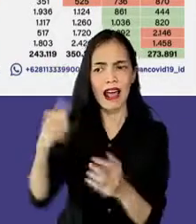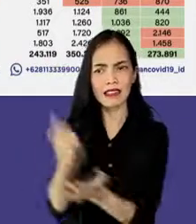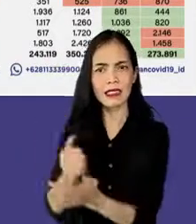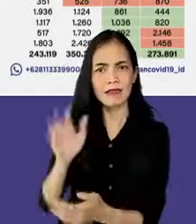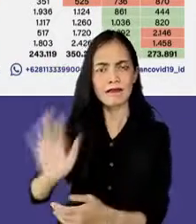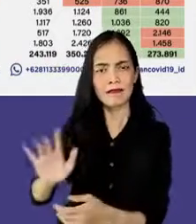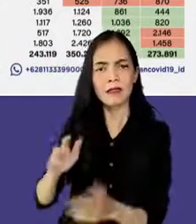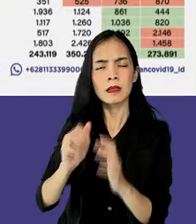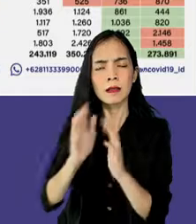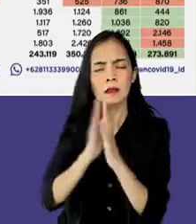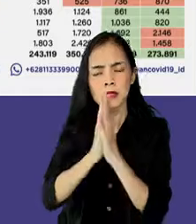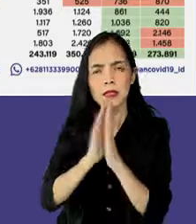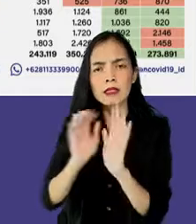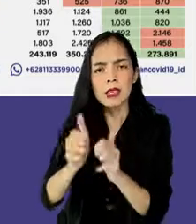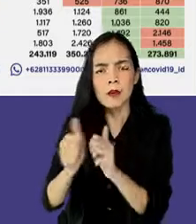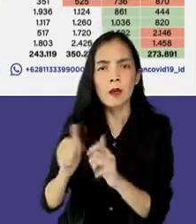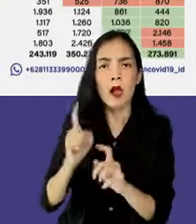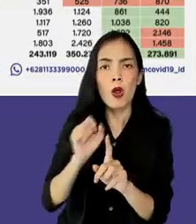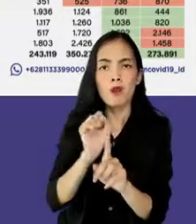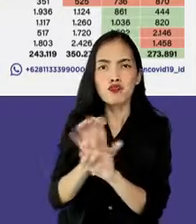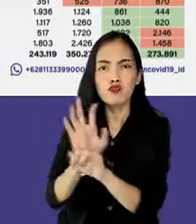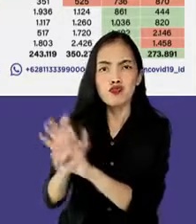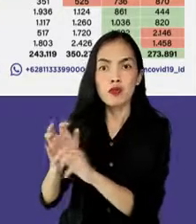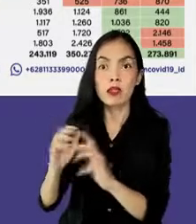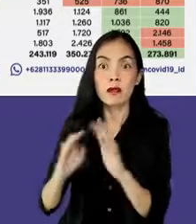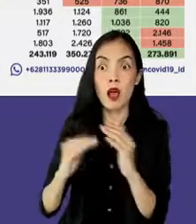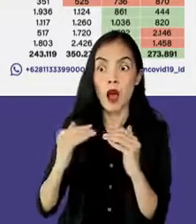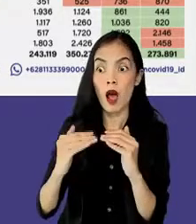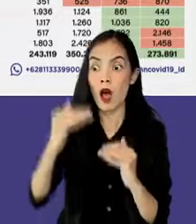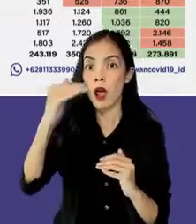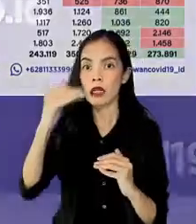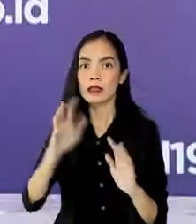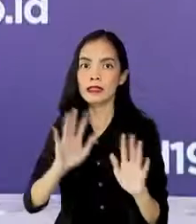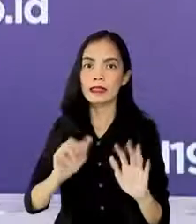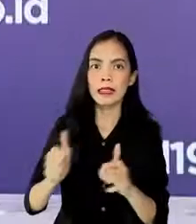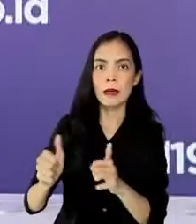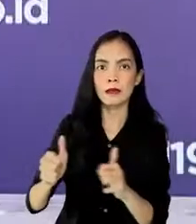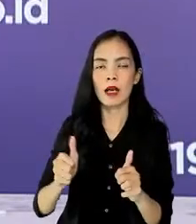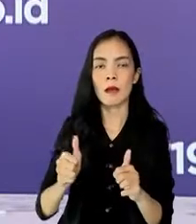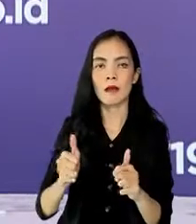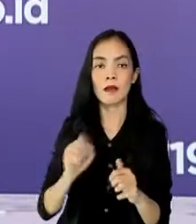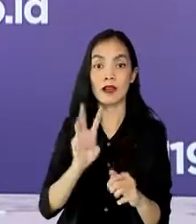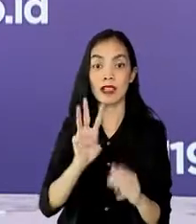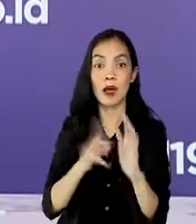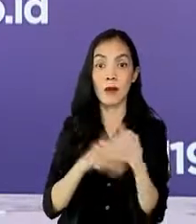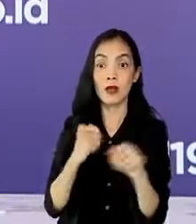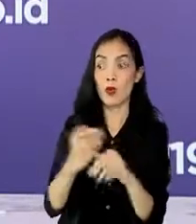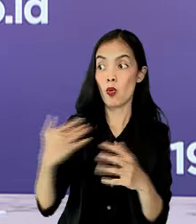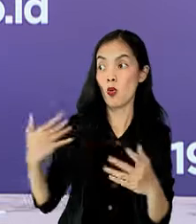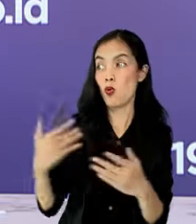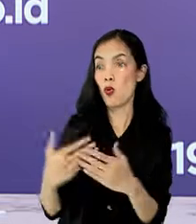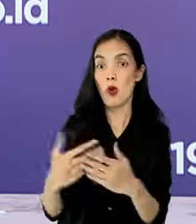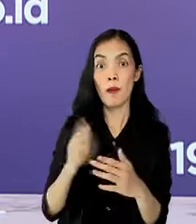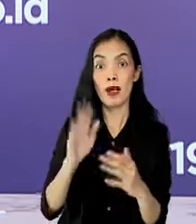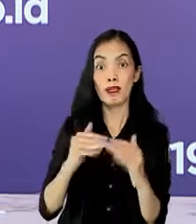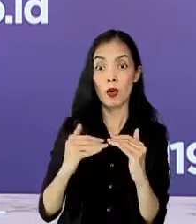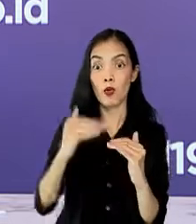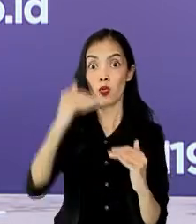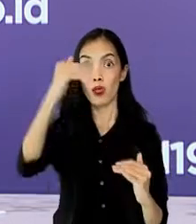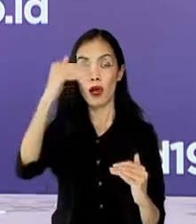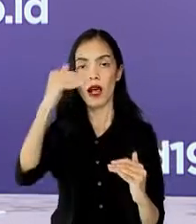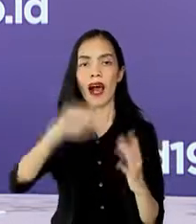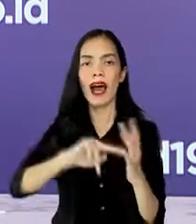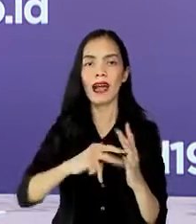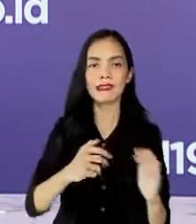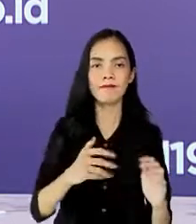persiapan menghadapi kenaikan kasus dengan masih naiknya kasus selama kurang lebih tiga minggu terakhir maka perlu